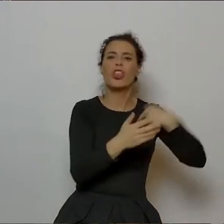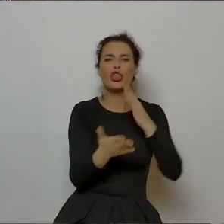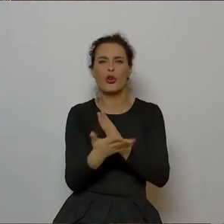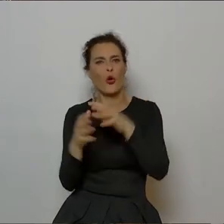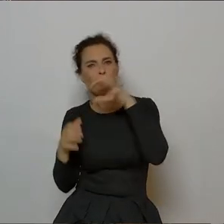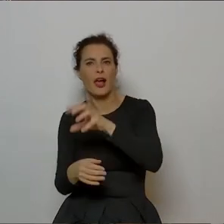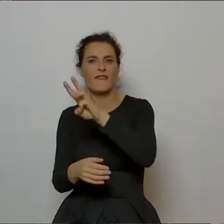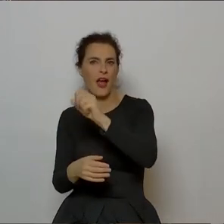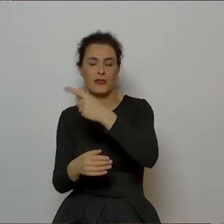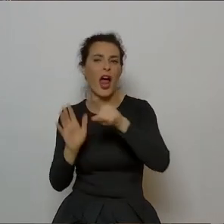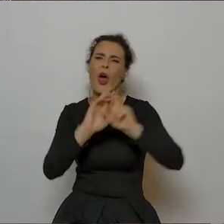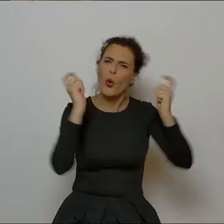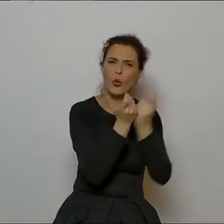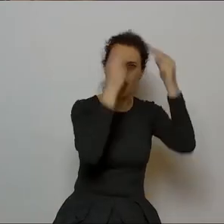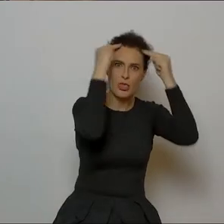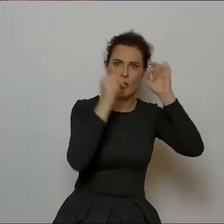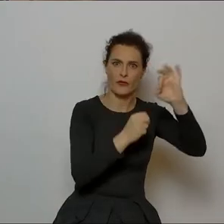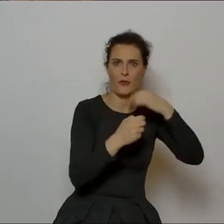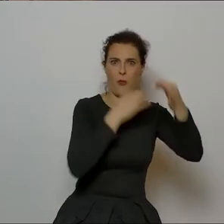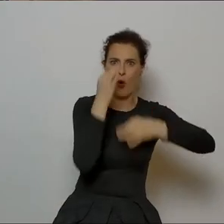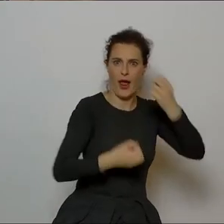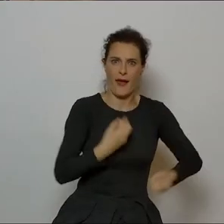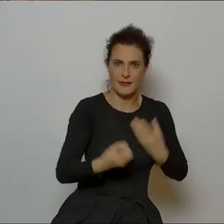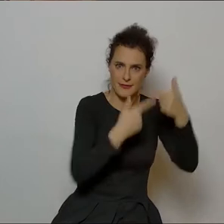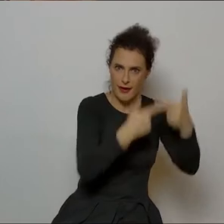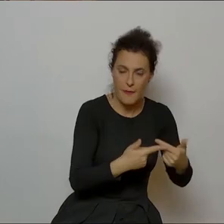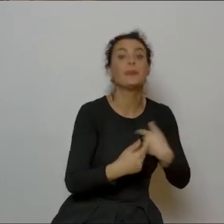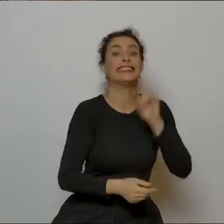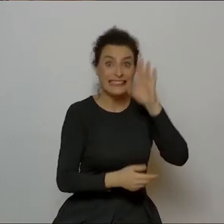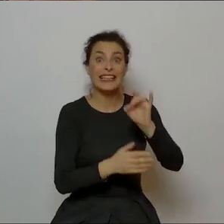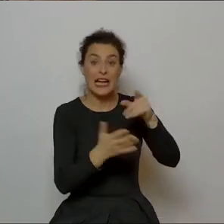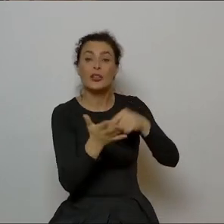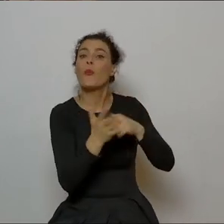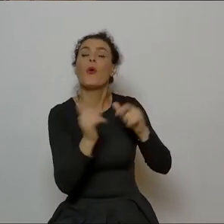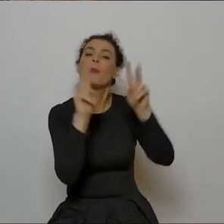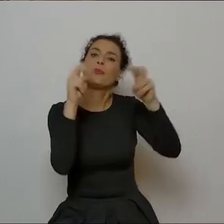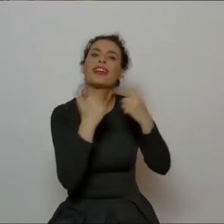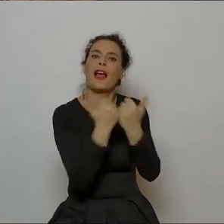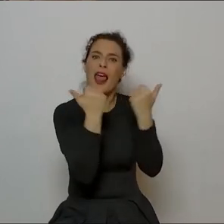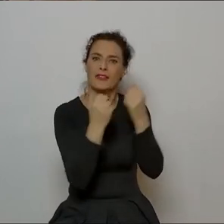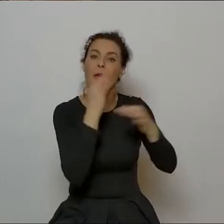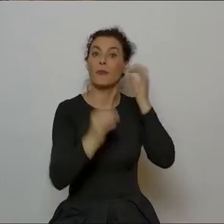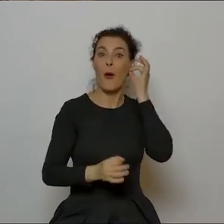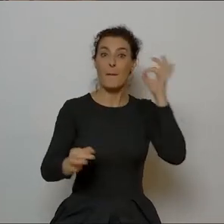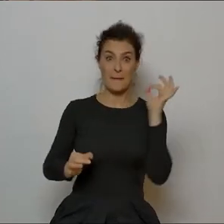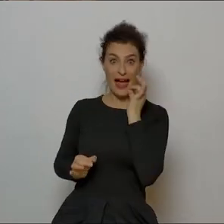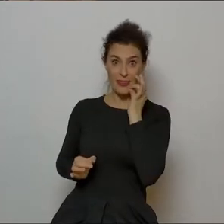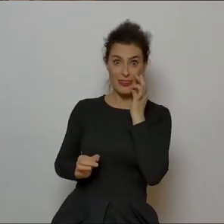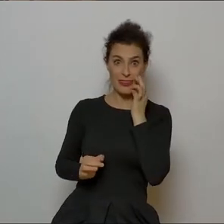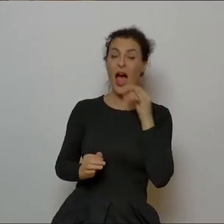mówimy w ogóle o jego poezji, prawda? To jest zupełnie niezwykle. Ten krakowiaczek tam to jest taki, kiedy panna, czyli dwórka